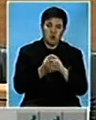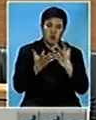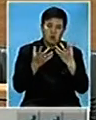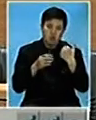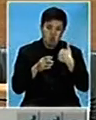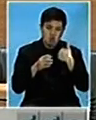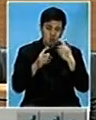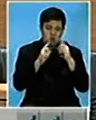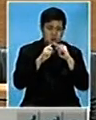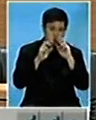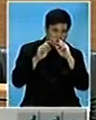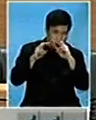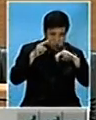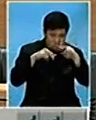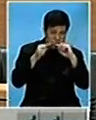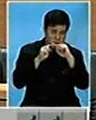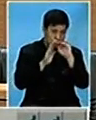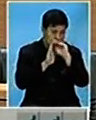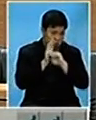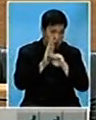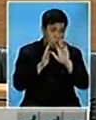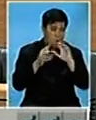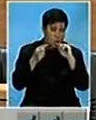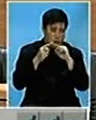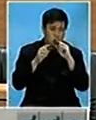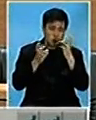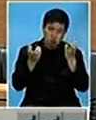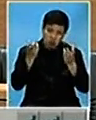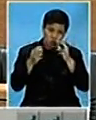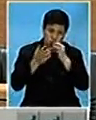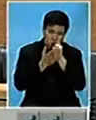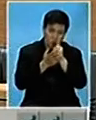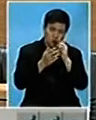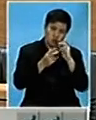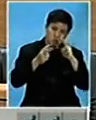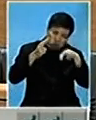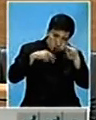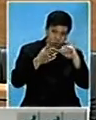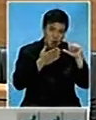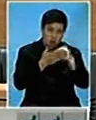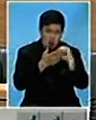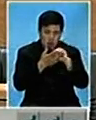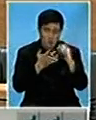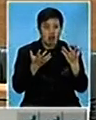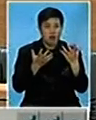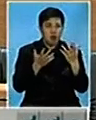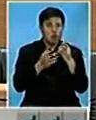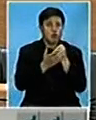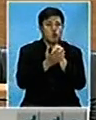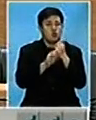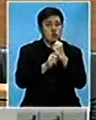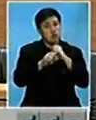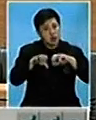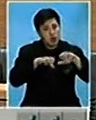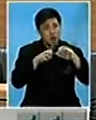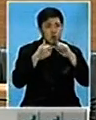แทนที่จะมีกลไกของกระบวนการยุติธรรมอื่นๆช่วยกรองช่วยแก้ไขและช่วยจัดการกับปั